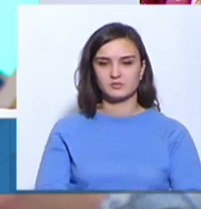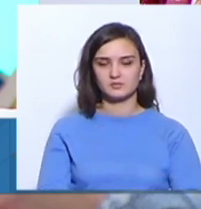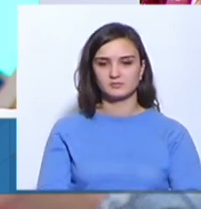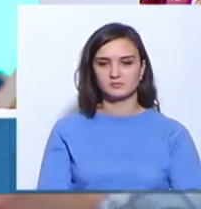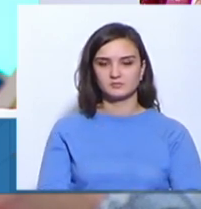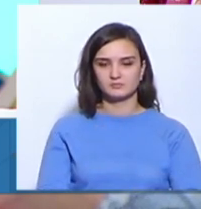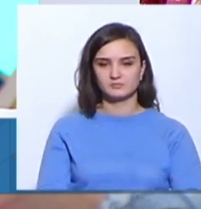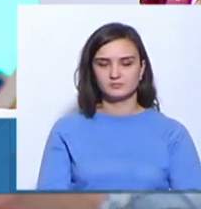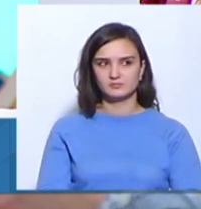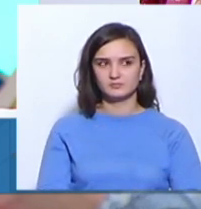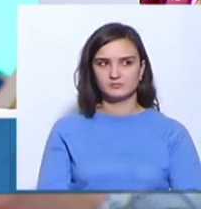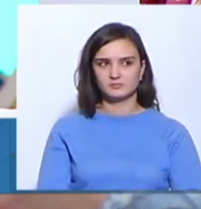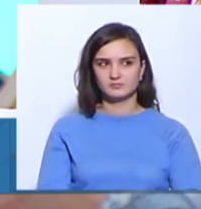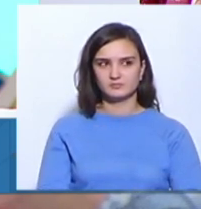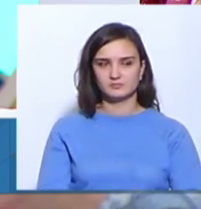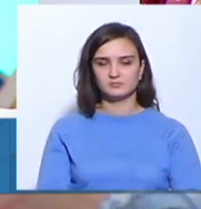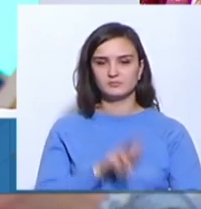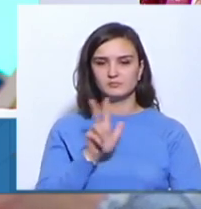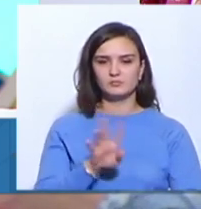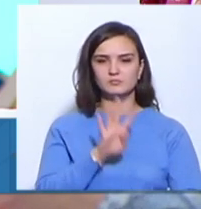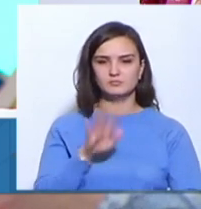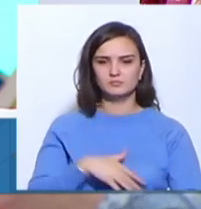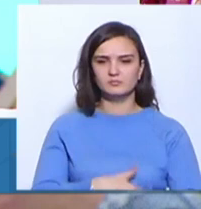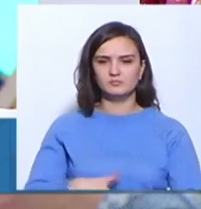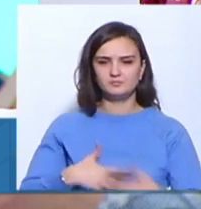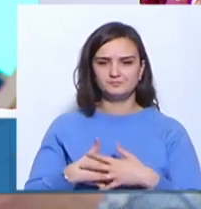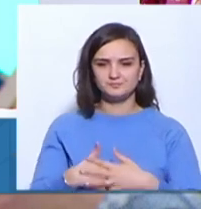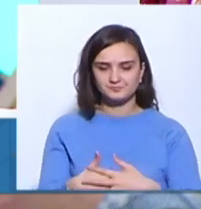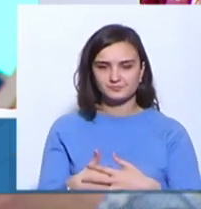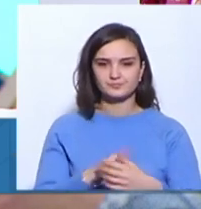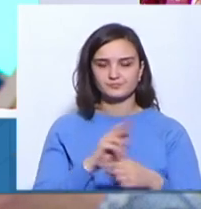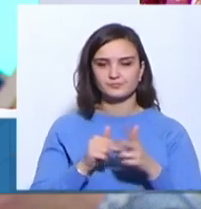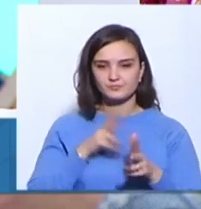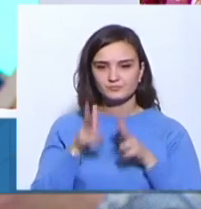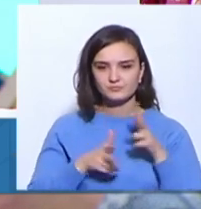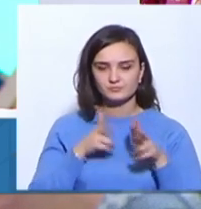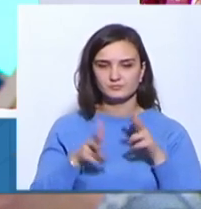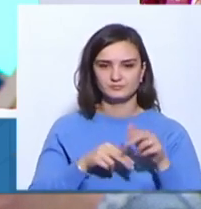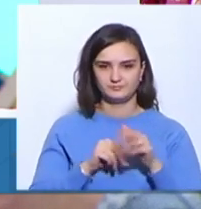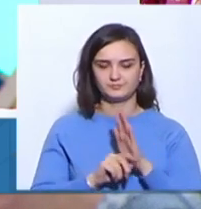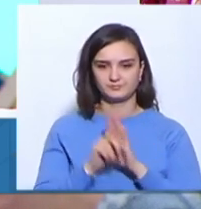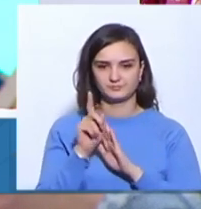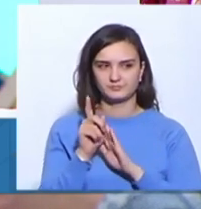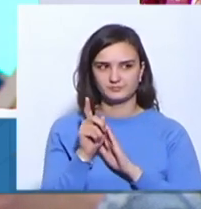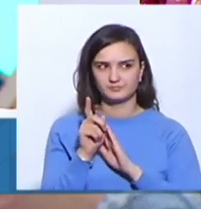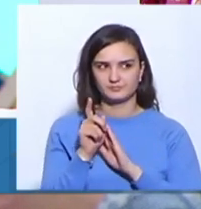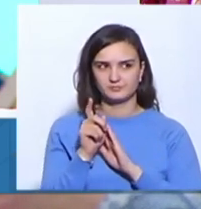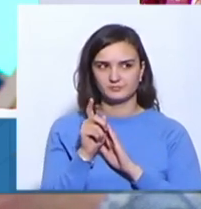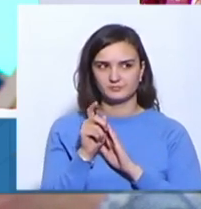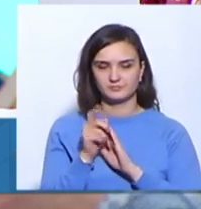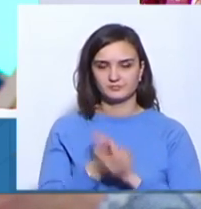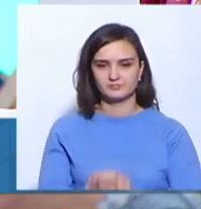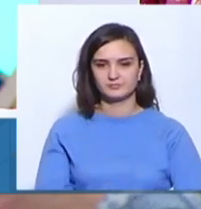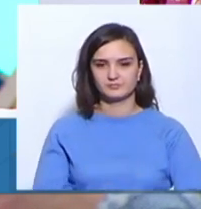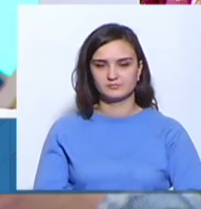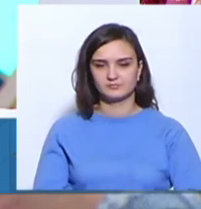3-4 საათის მერე მიყვდება მუცელი, ნებერება და გულისება მემართება. თან მუცლის ტკივილი.